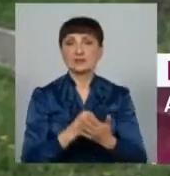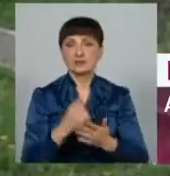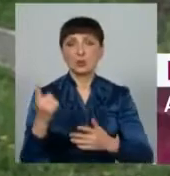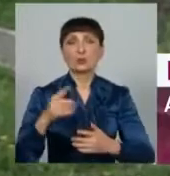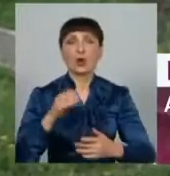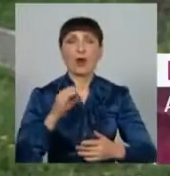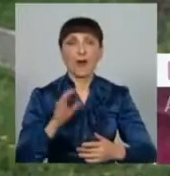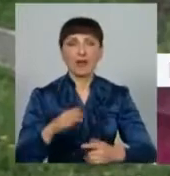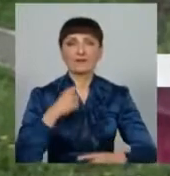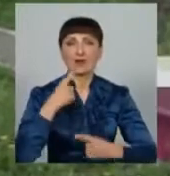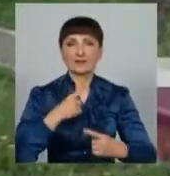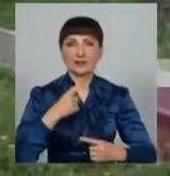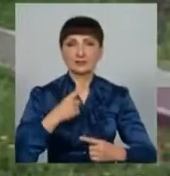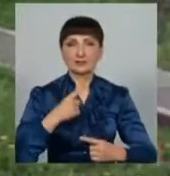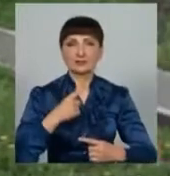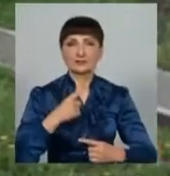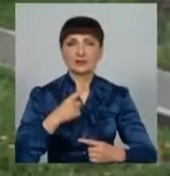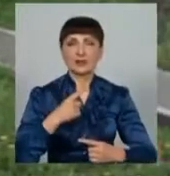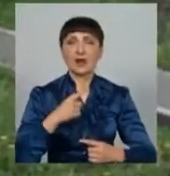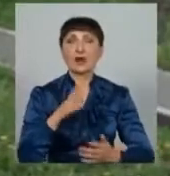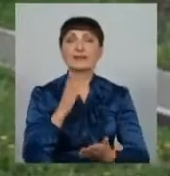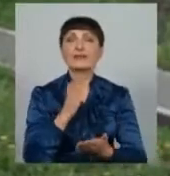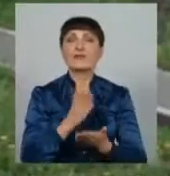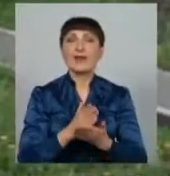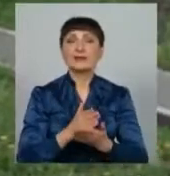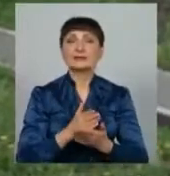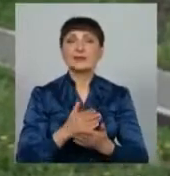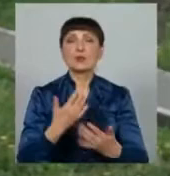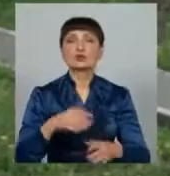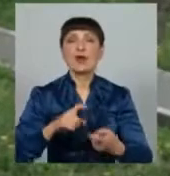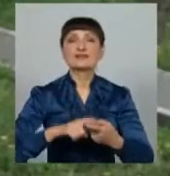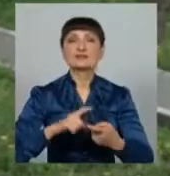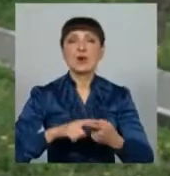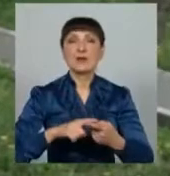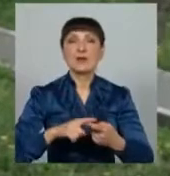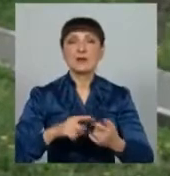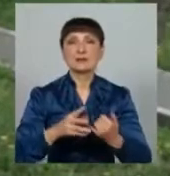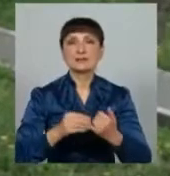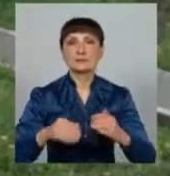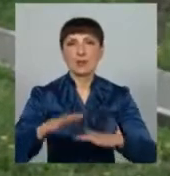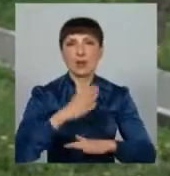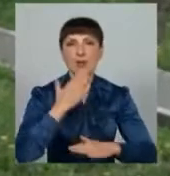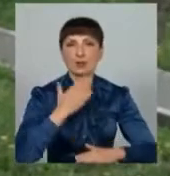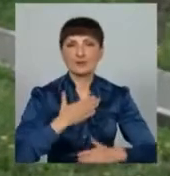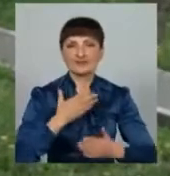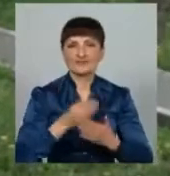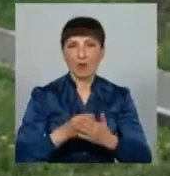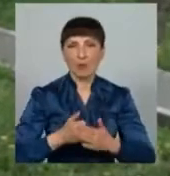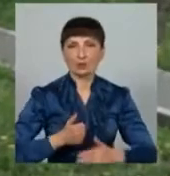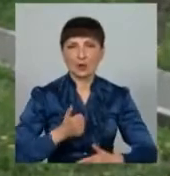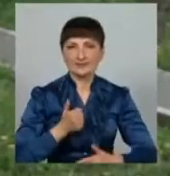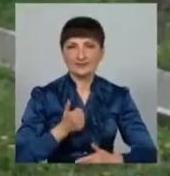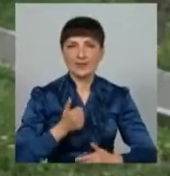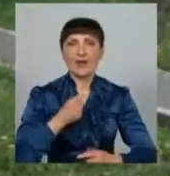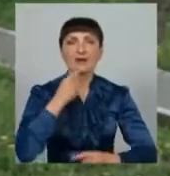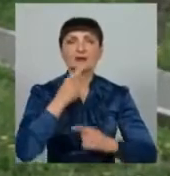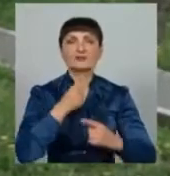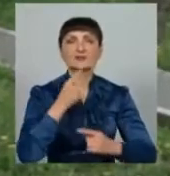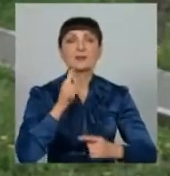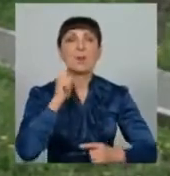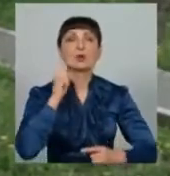Кемелевич Токаев, да, она является основой патриотизма. Поэтому, как высказался один из